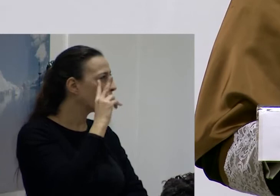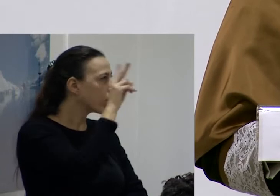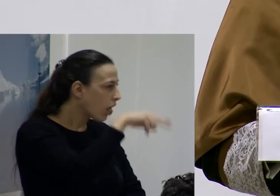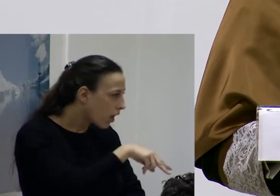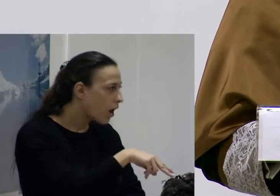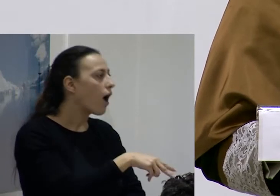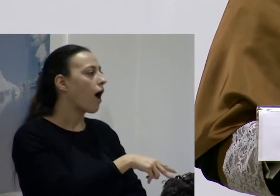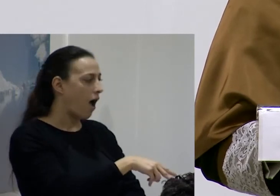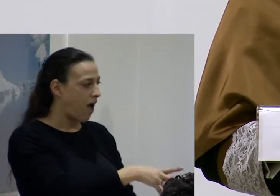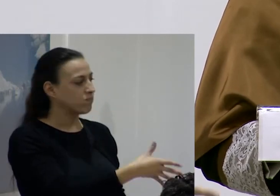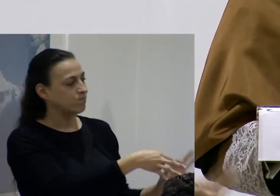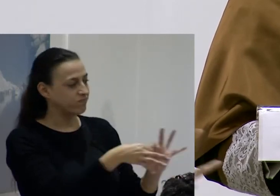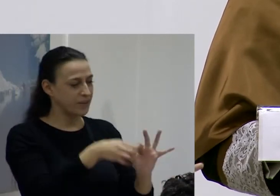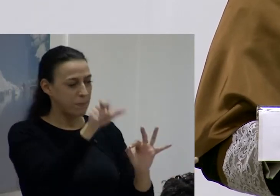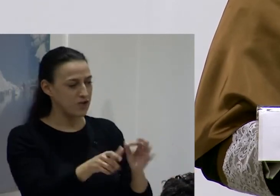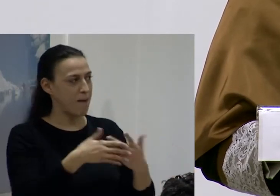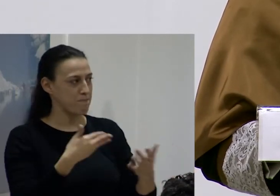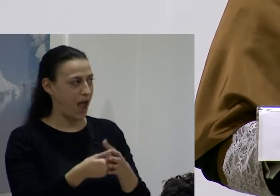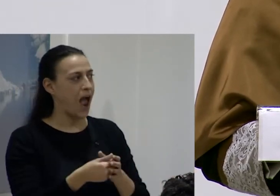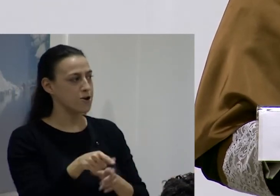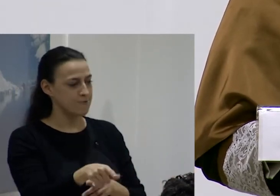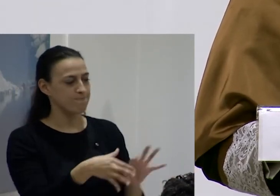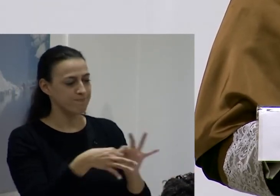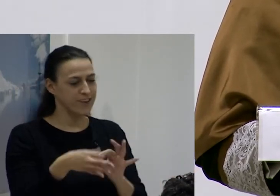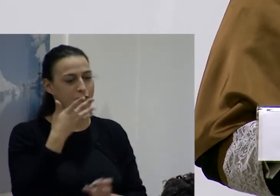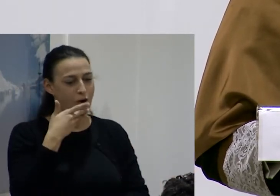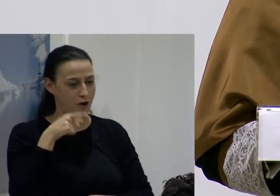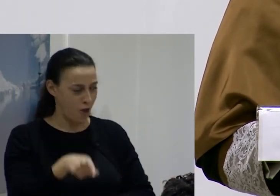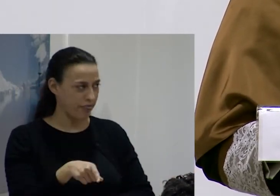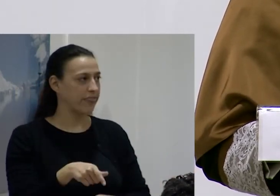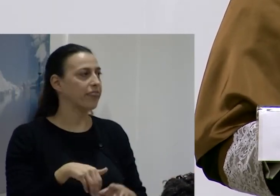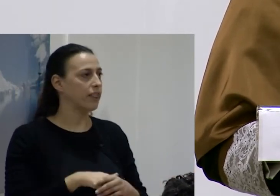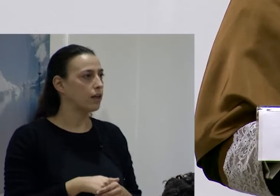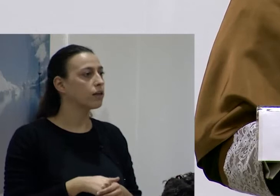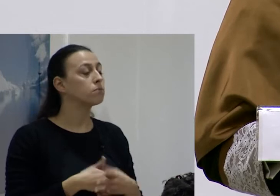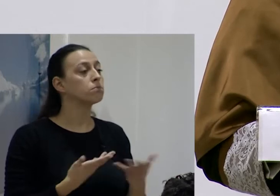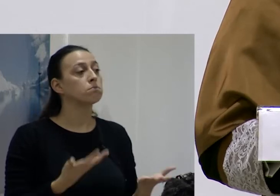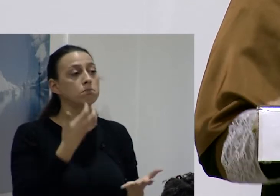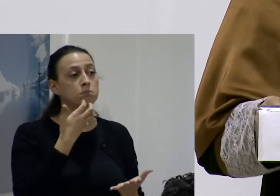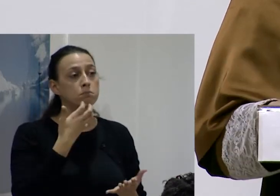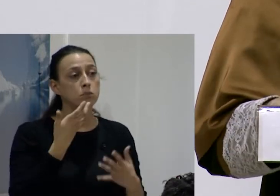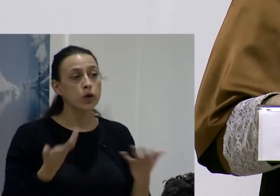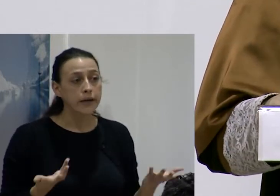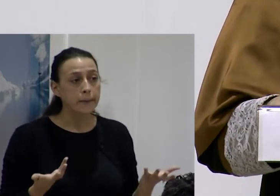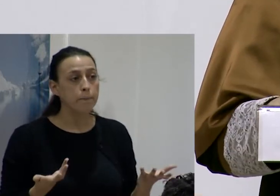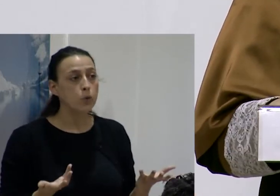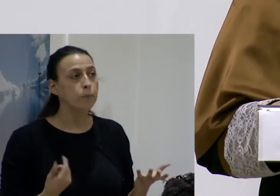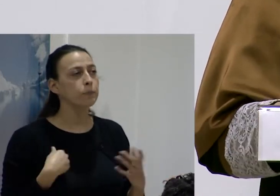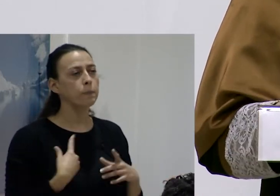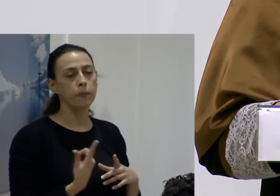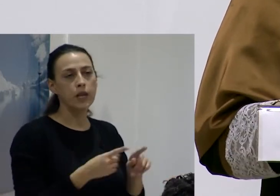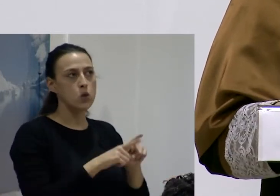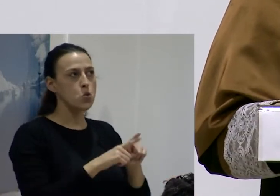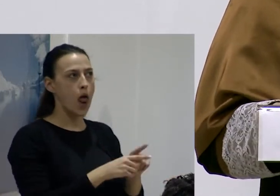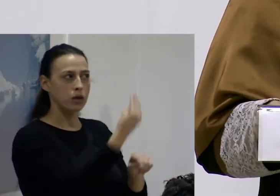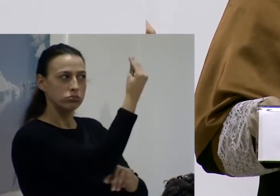persones. Com el que tenim de cada persona, el coneixement de cada obra d'art es